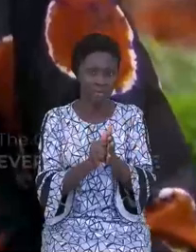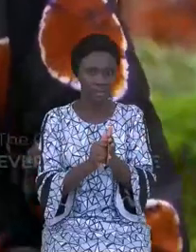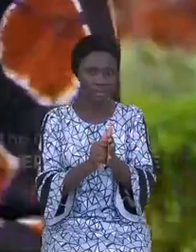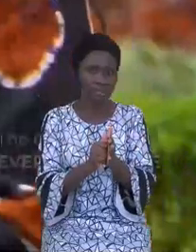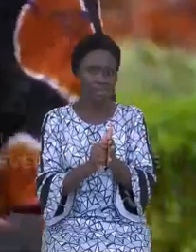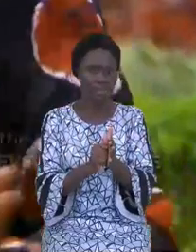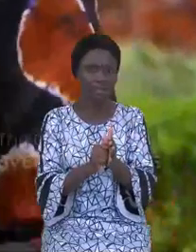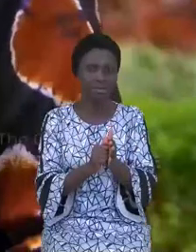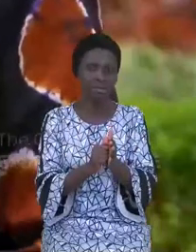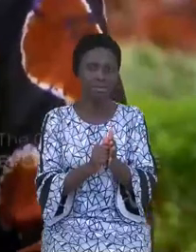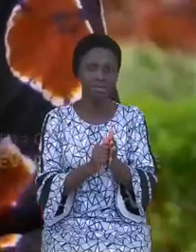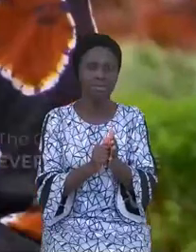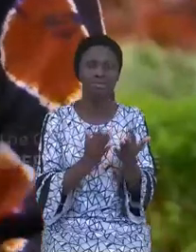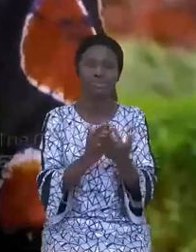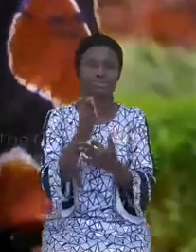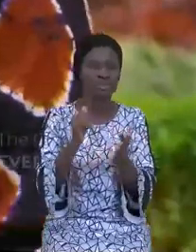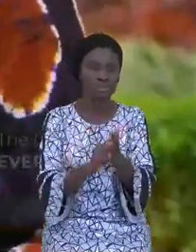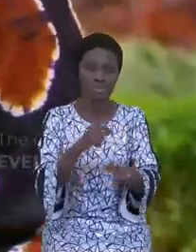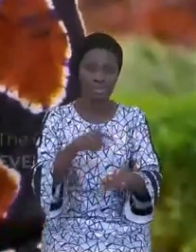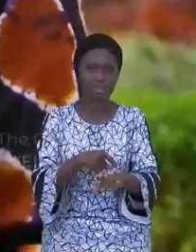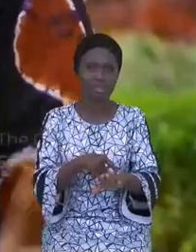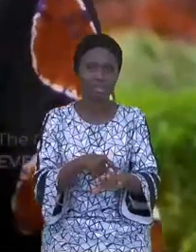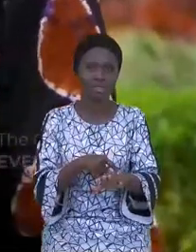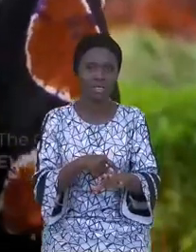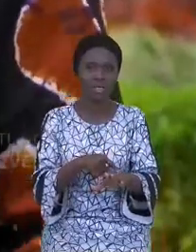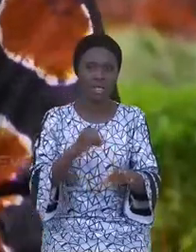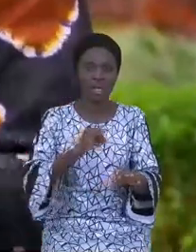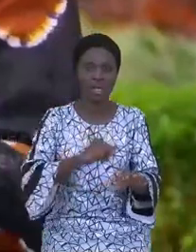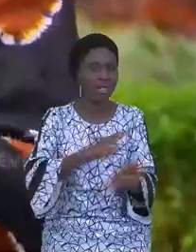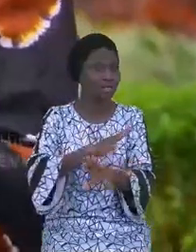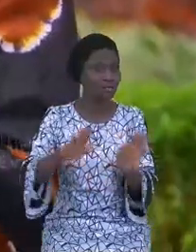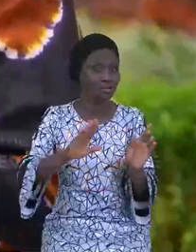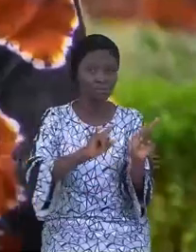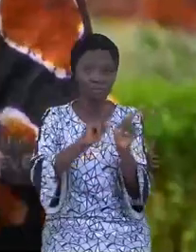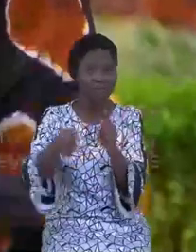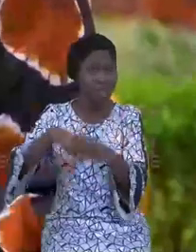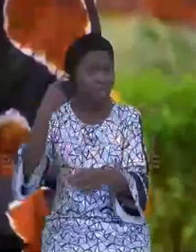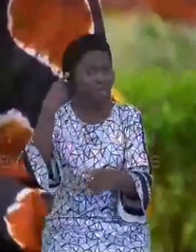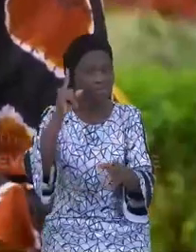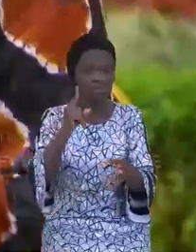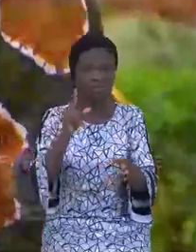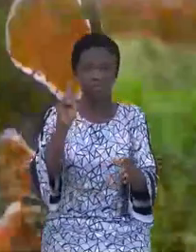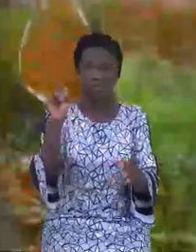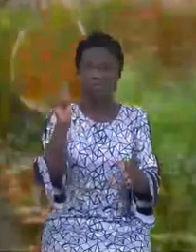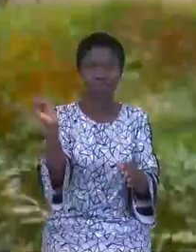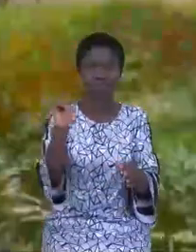J'étais rentré. Je ne suis plus sorti uriner comme d'habitude. Je n'ai plus rien fait